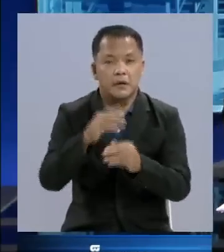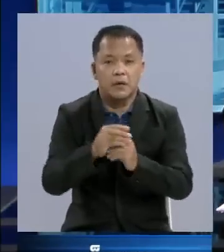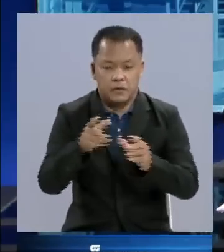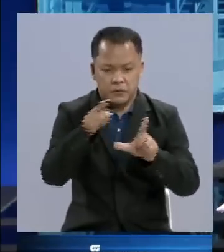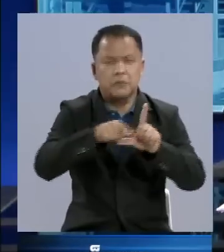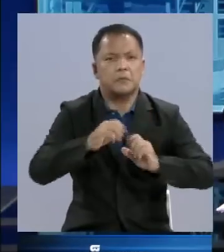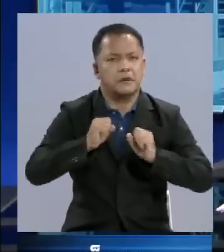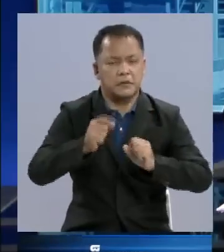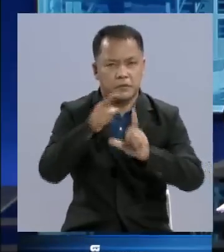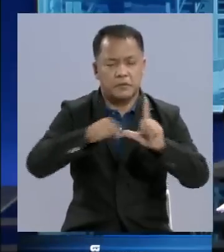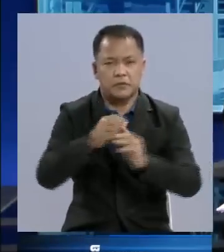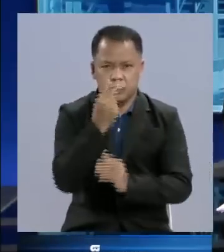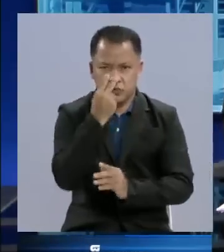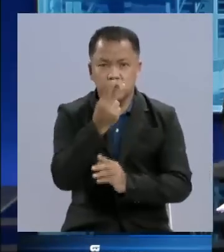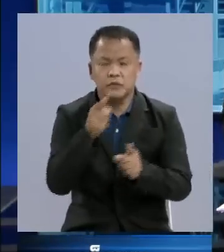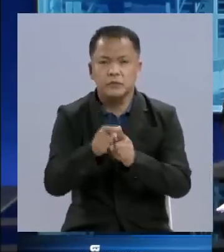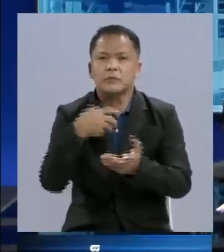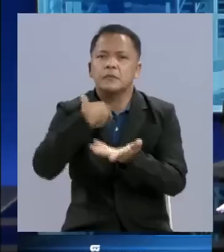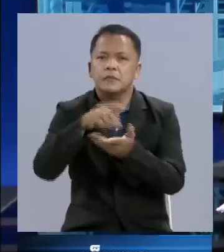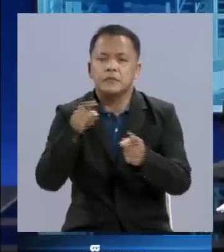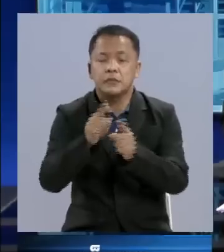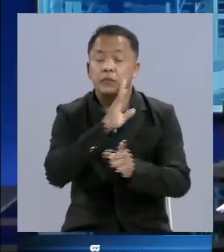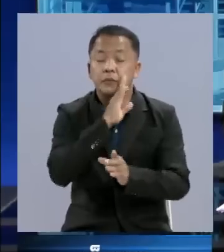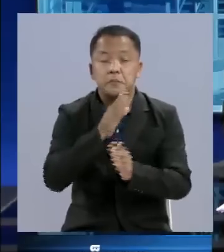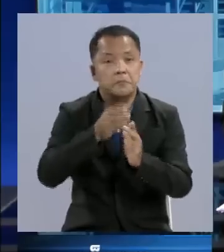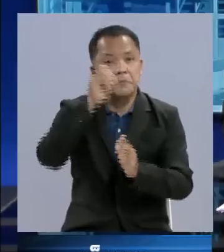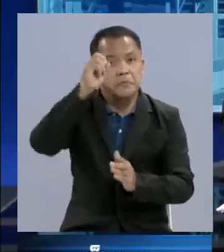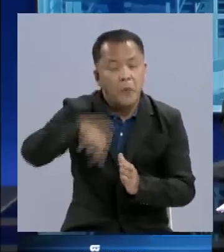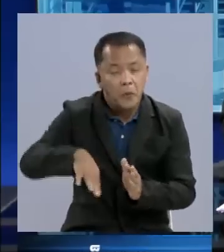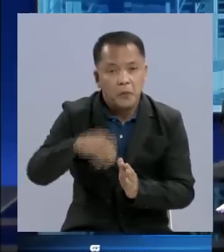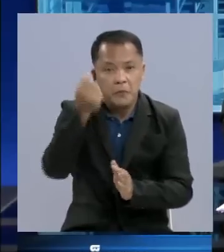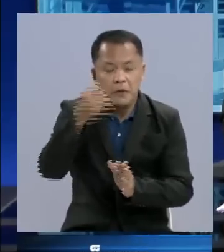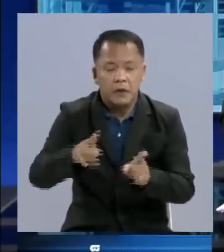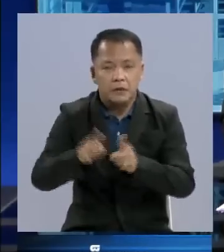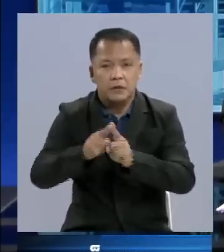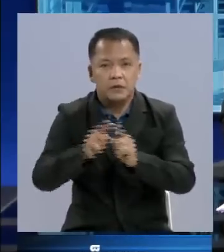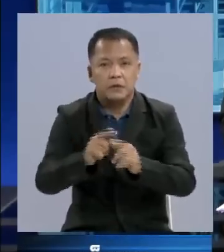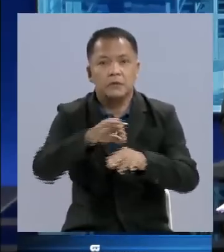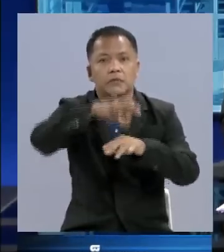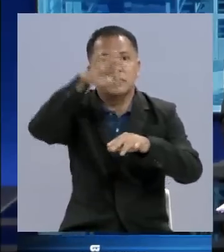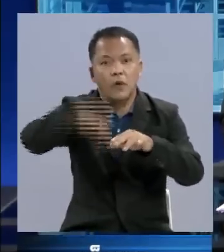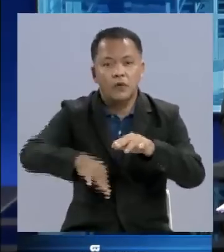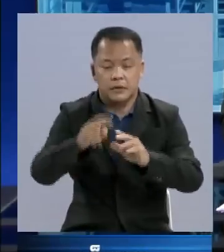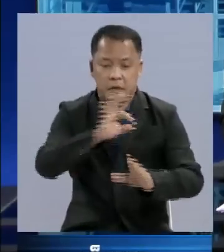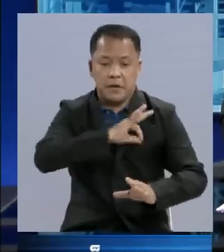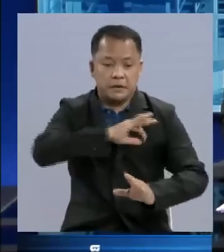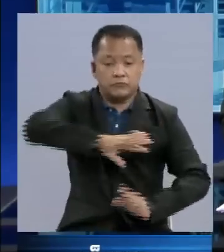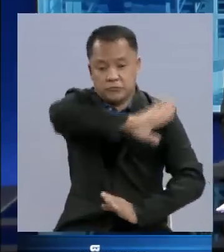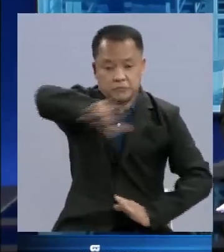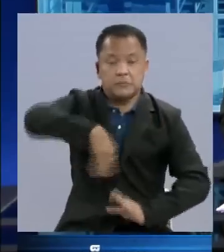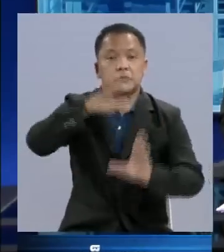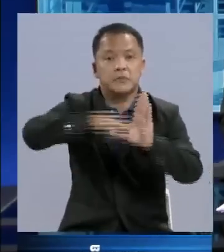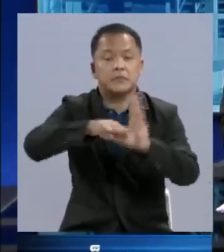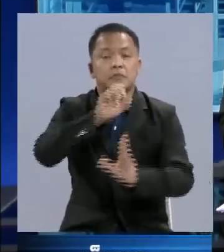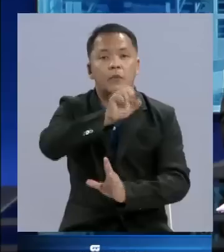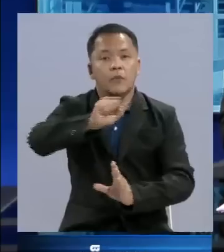วไกลเขาก็มั่นใจ คือมองกันแบบนี้ว่าถ้าไม่รอดเนี่ยถึงขั้นที่ว่าอาจจะต้องโดนสอยกับสมาชิกที่สมัครล